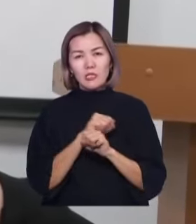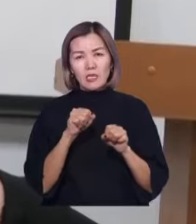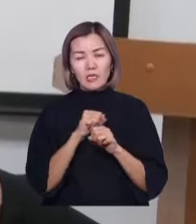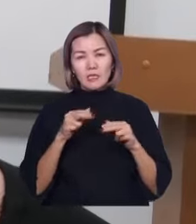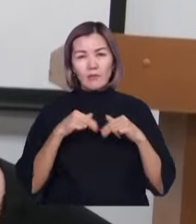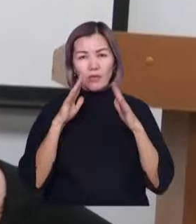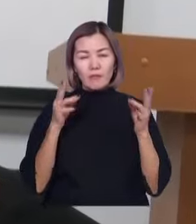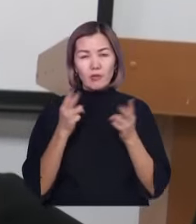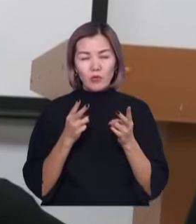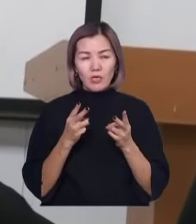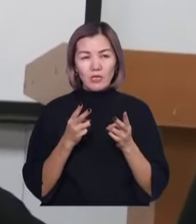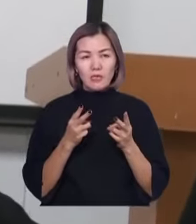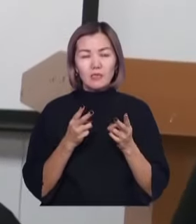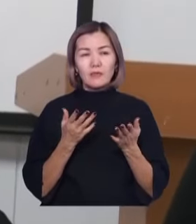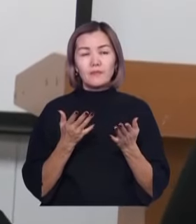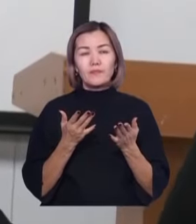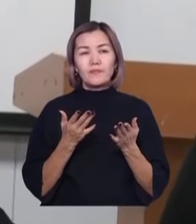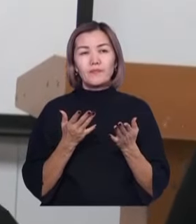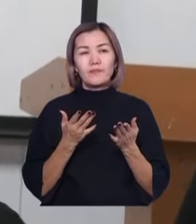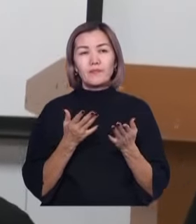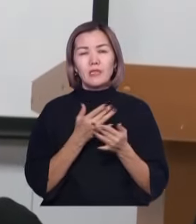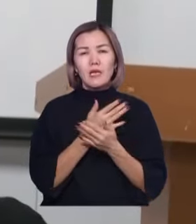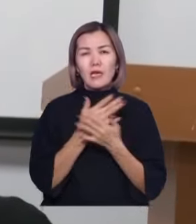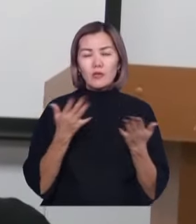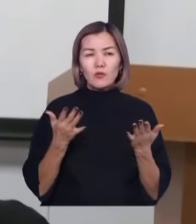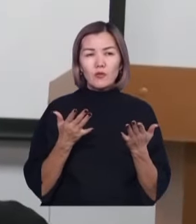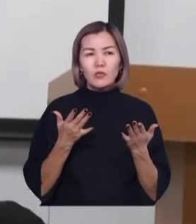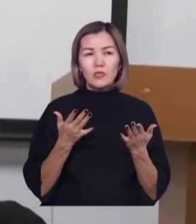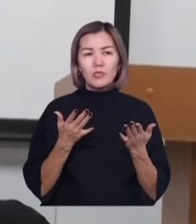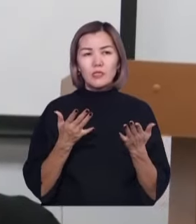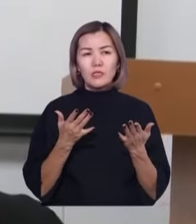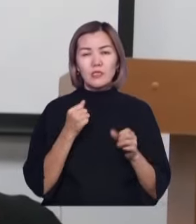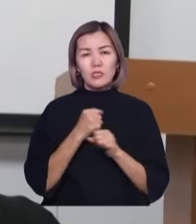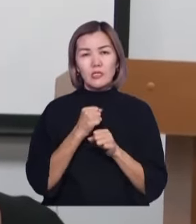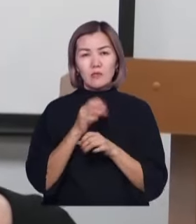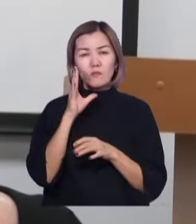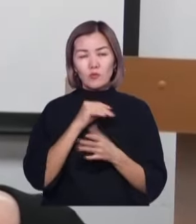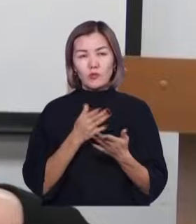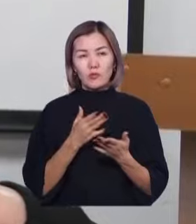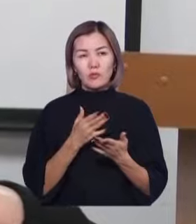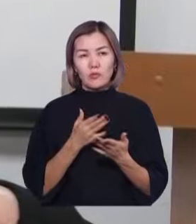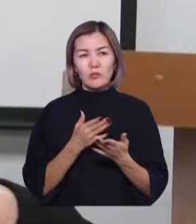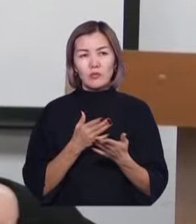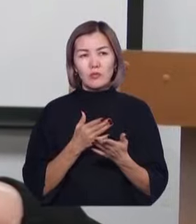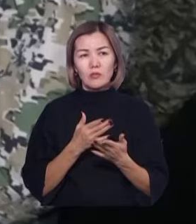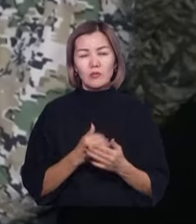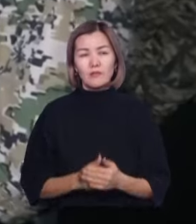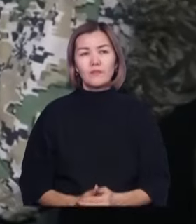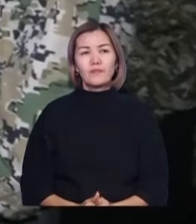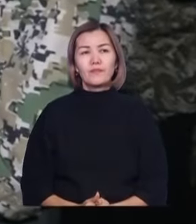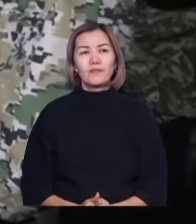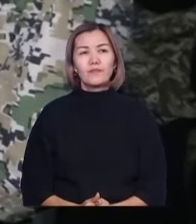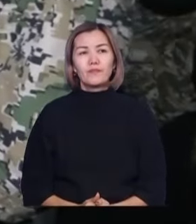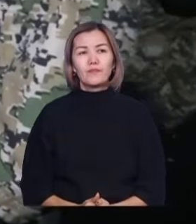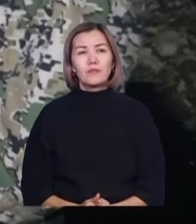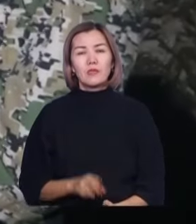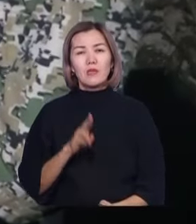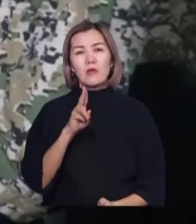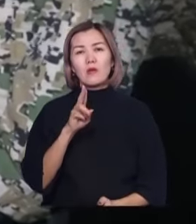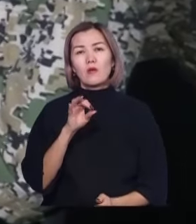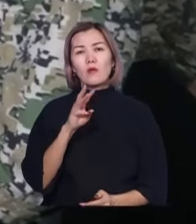көңіл бөледі. И оларды неше түрлі заттардан жасай береді. Кез келген қолда бар. Компасты